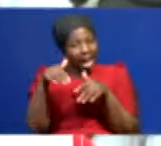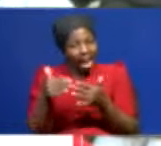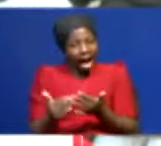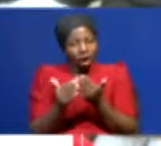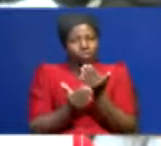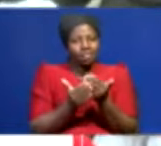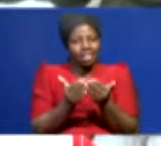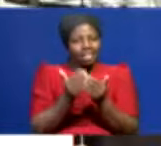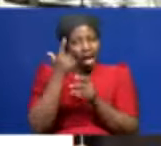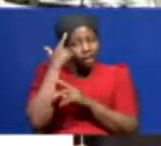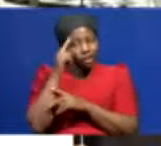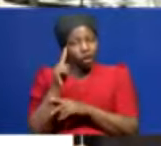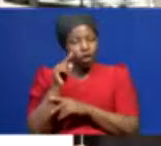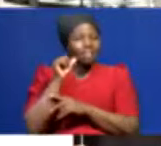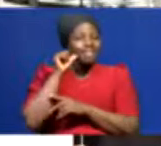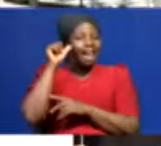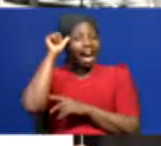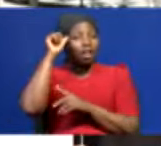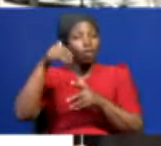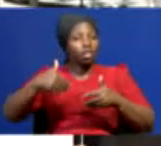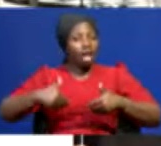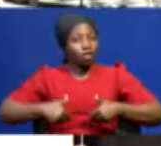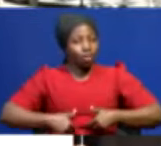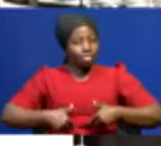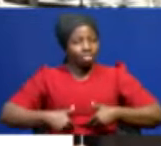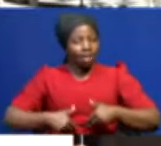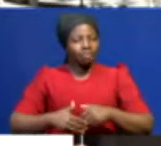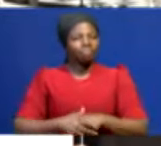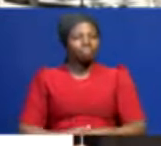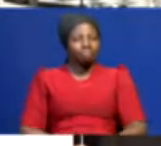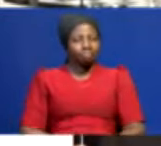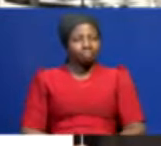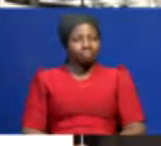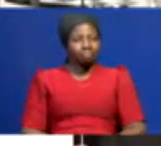vijana waliobalehe. Doreen Arange, Dira ya Magwiji.